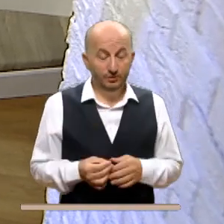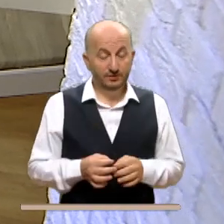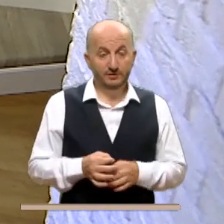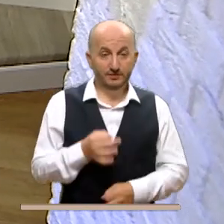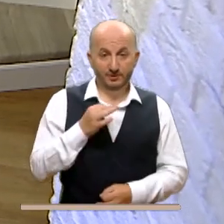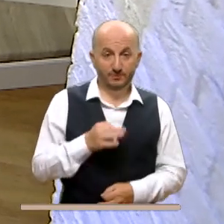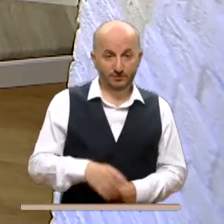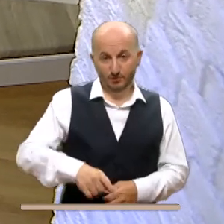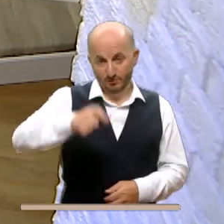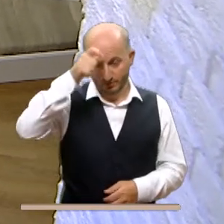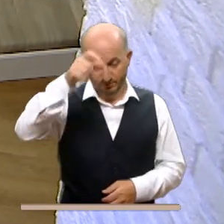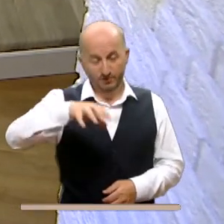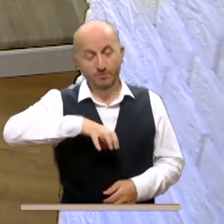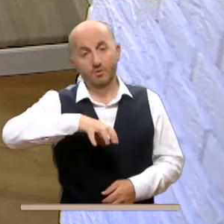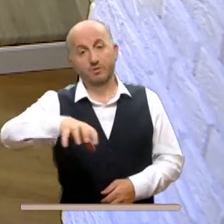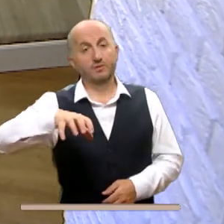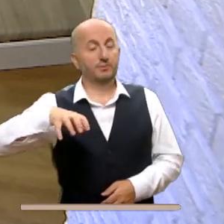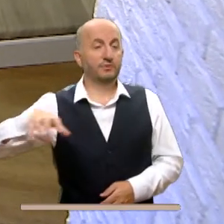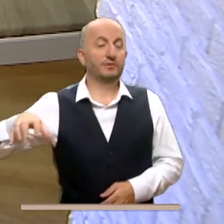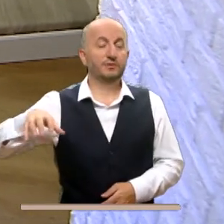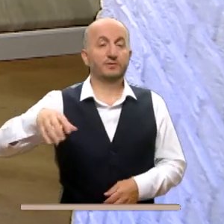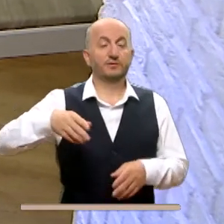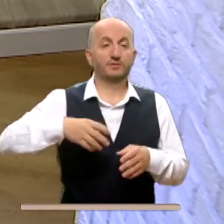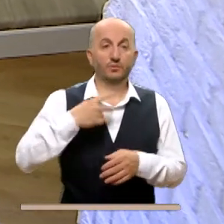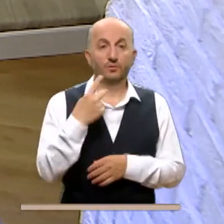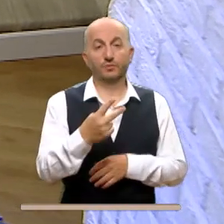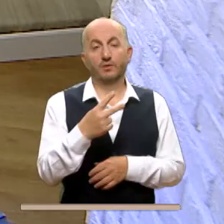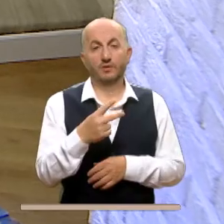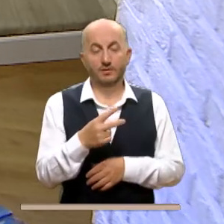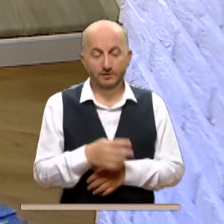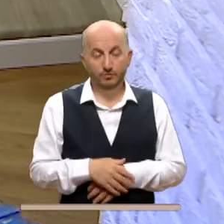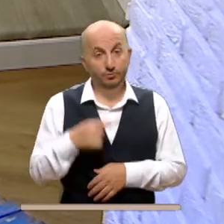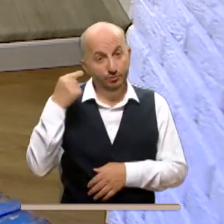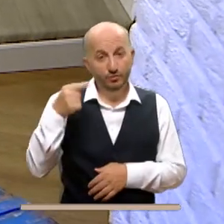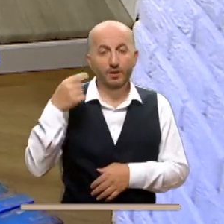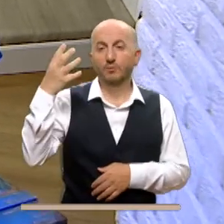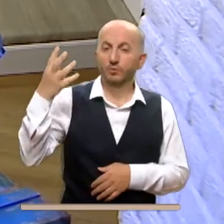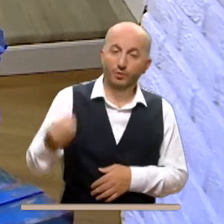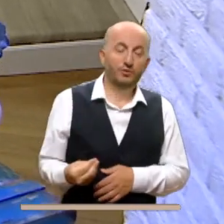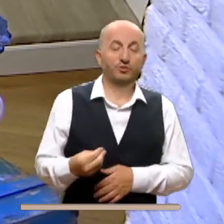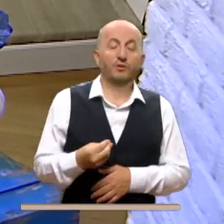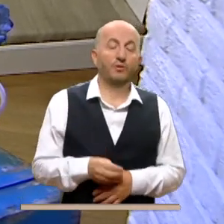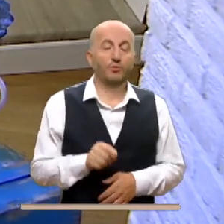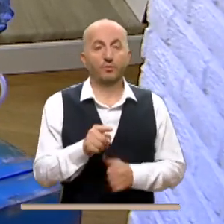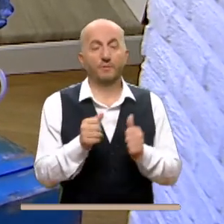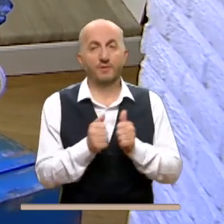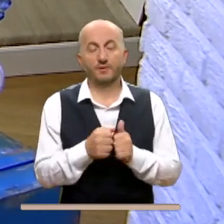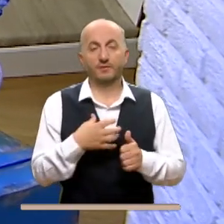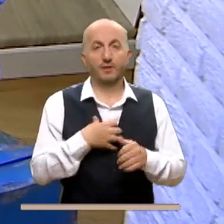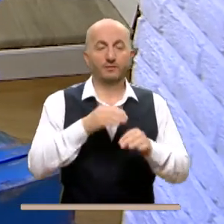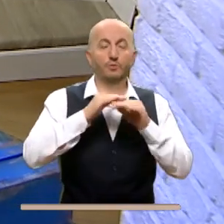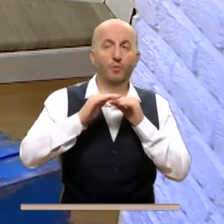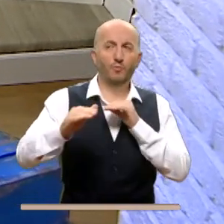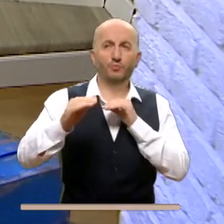İnsanımıza, ülkemize, bölgemize yönelik kaygılarımız olacak. Onunla birlikte kendi